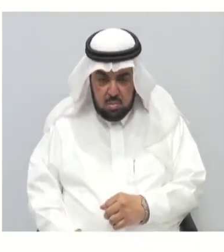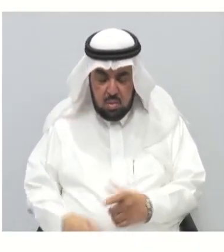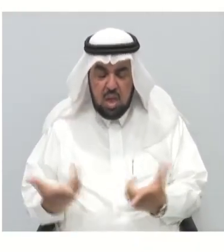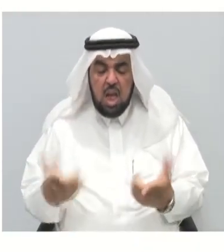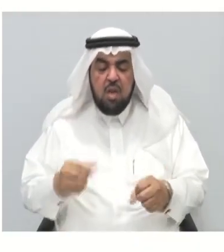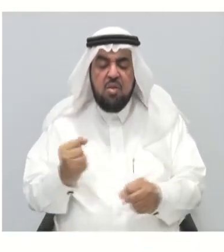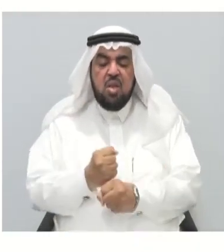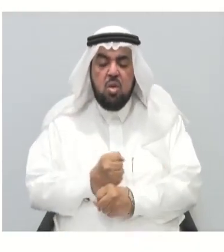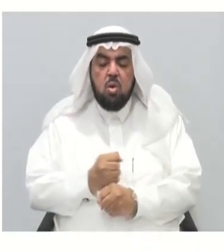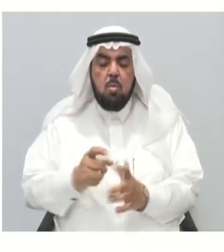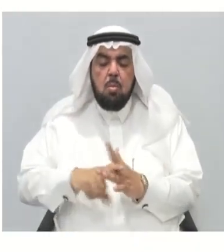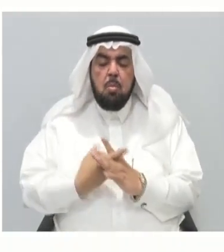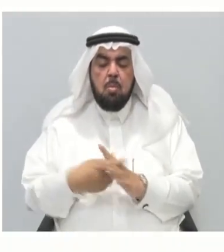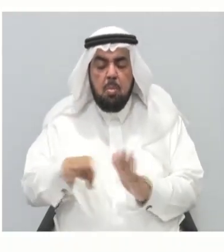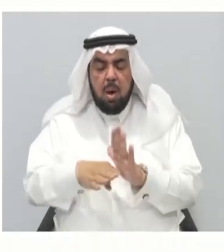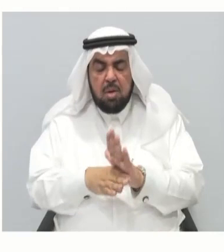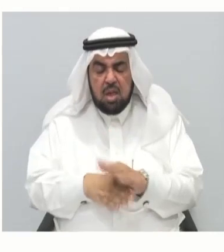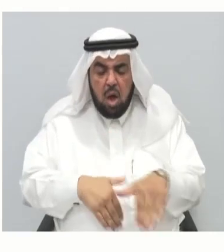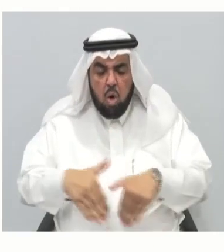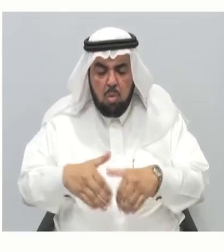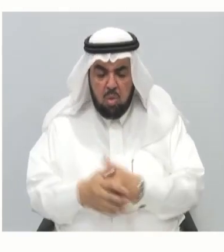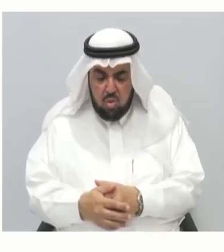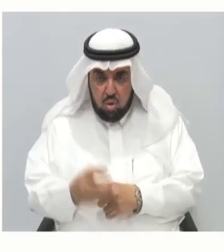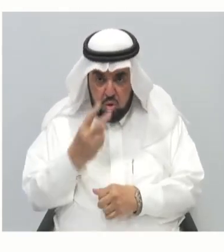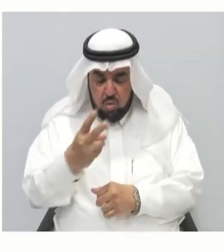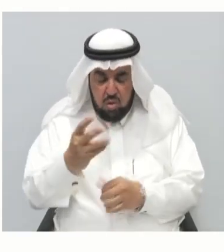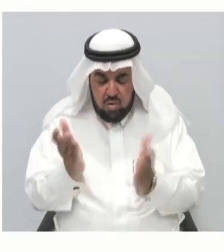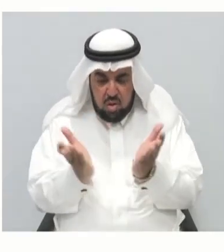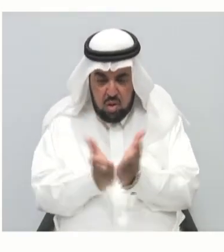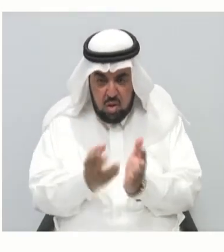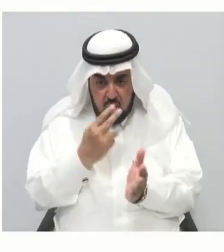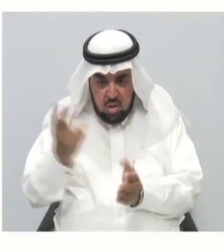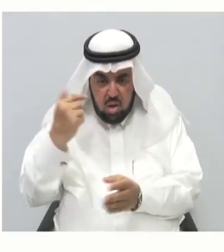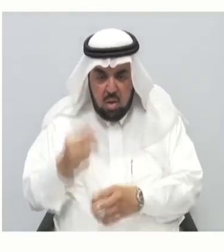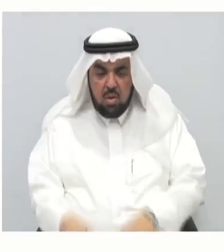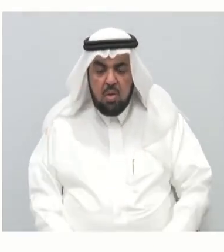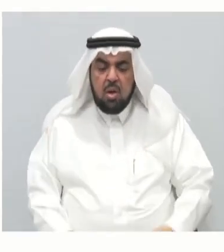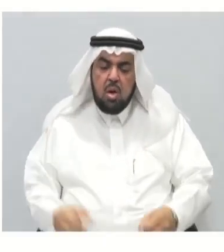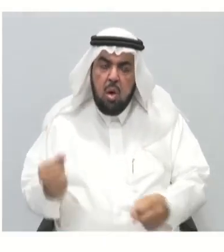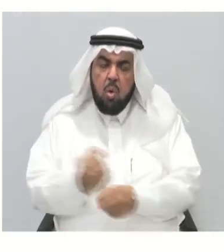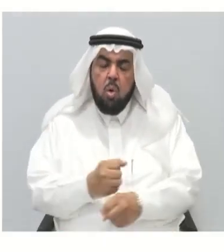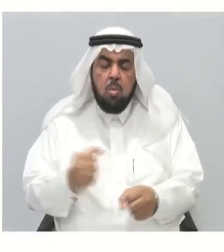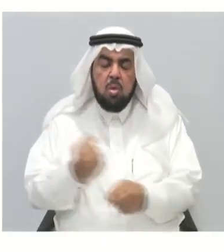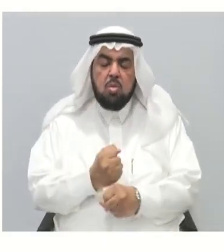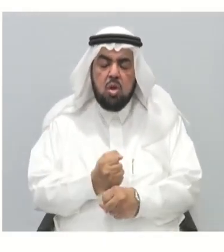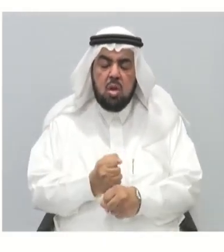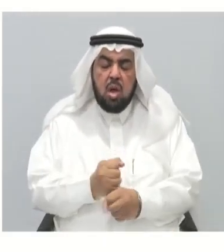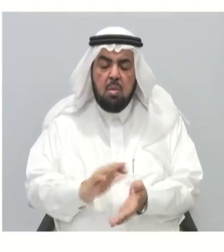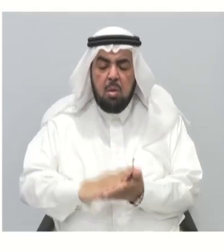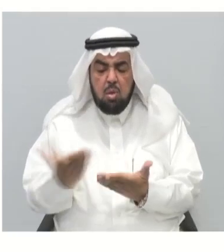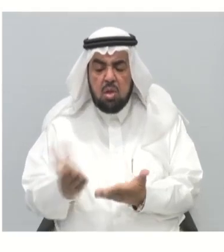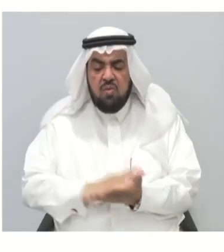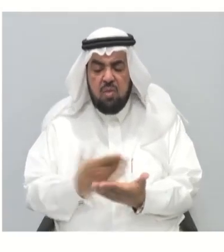كيف يتم برمجه الروبوت راينا في الدرس السابق انه ان نقوم باستخدام المتصفح